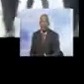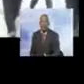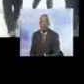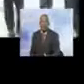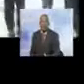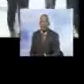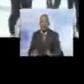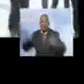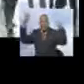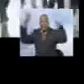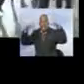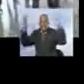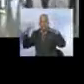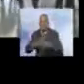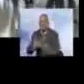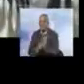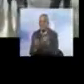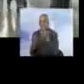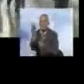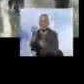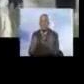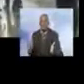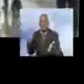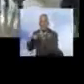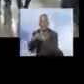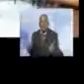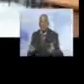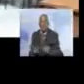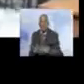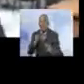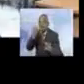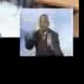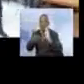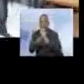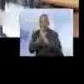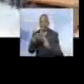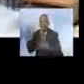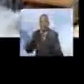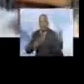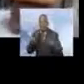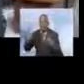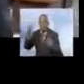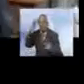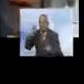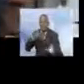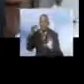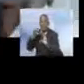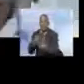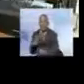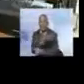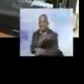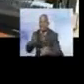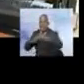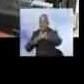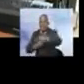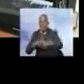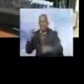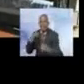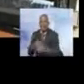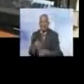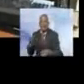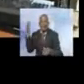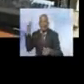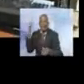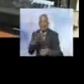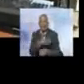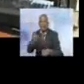La forte pluie de ce matin n'a pas empêché la visite du ministre d'État, ministre de l'Intérieur et de la Sécurité Ahmed Bakayoko, à l'Office national